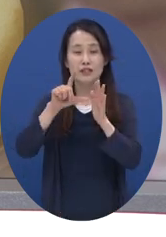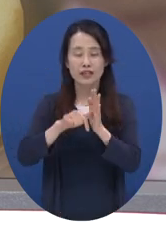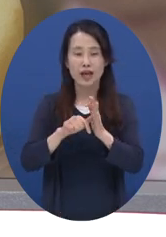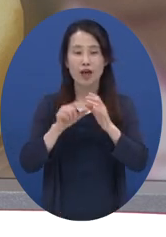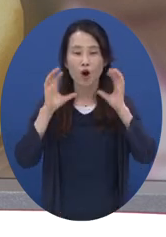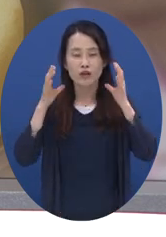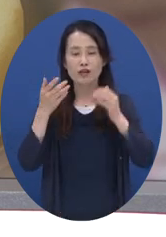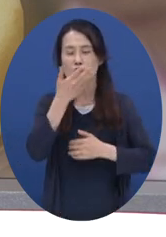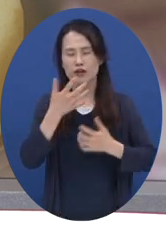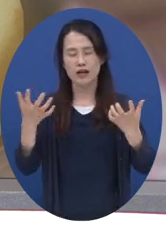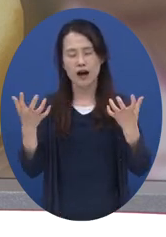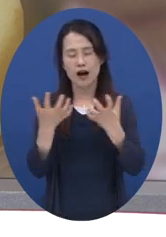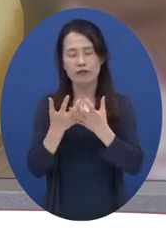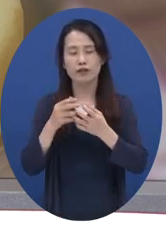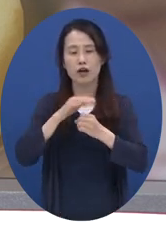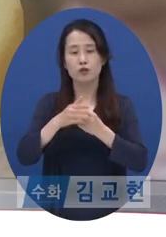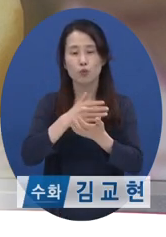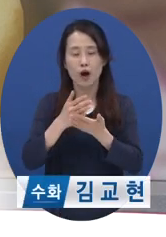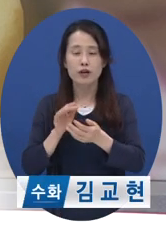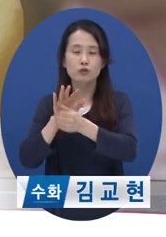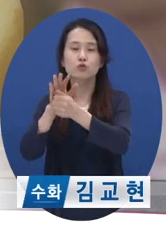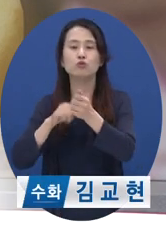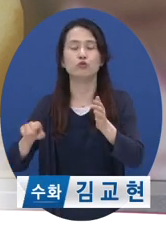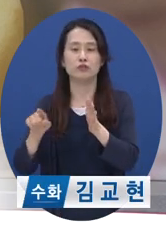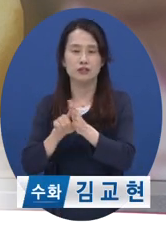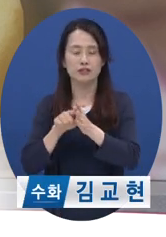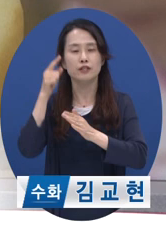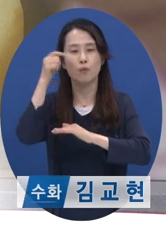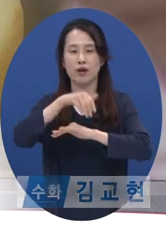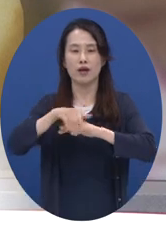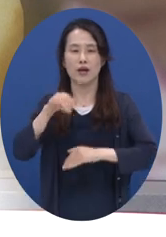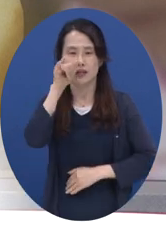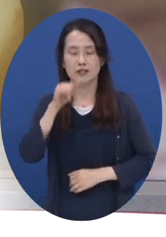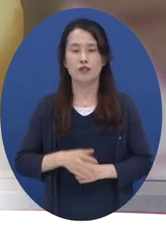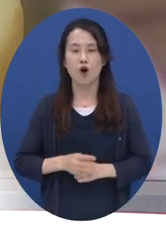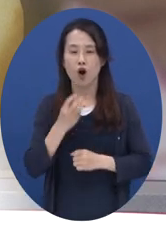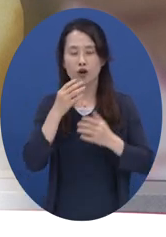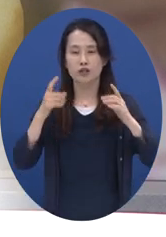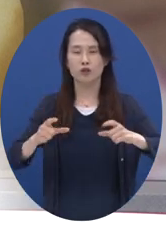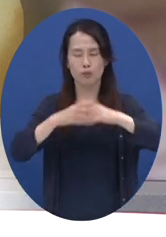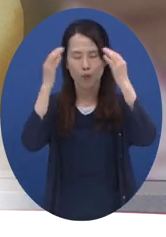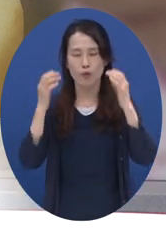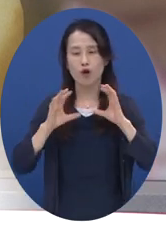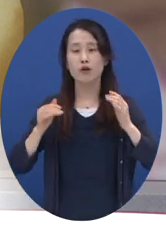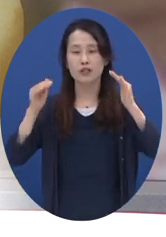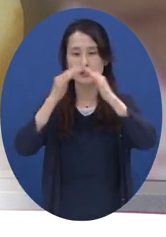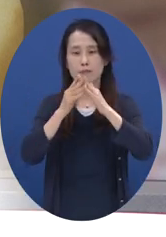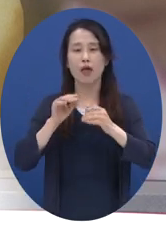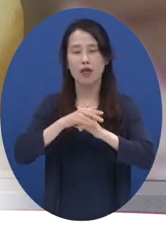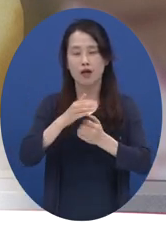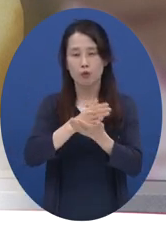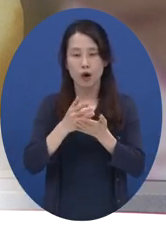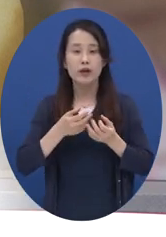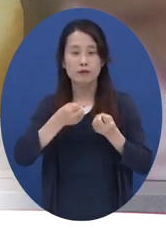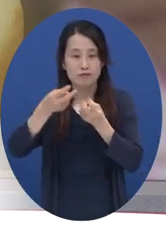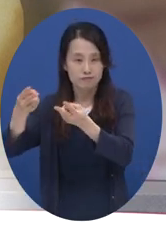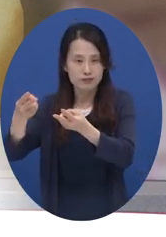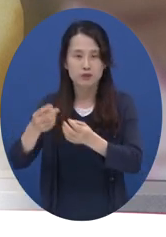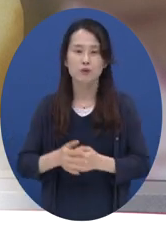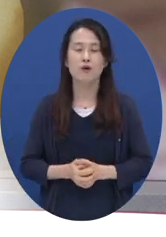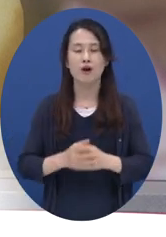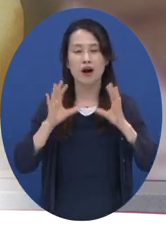경기도가 성장기 어린이들이 영양 가득한 과일을 먹을 수 있도록 지원합니다. 경기 지역 모든 어린이집에 과일